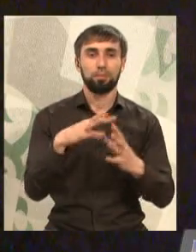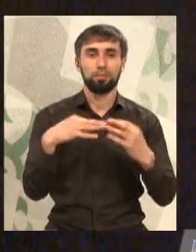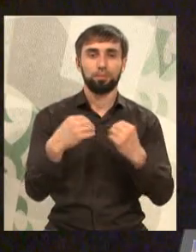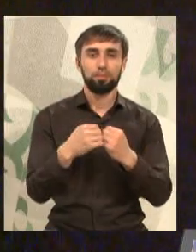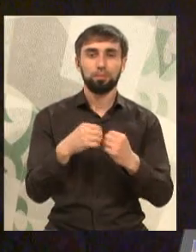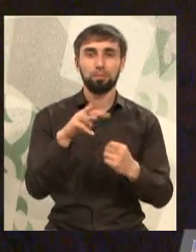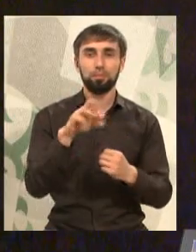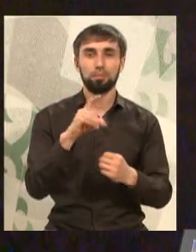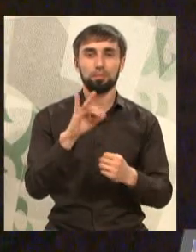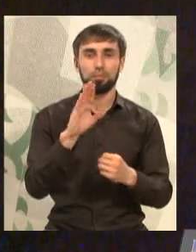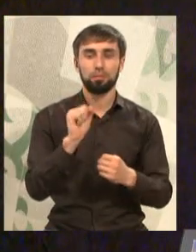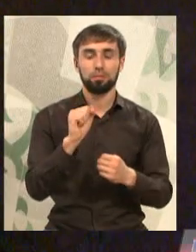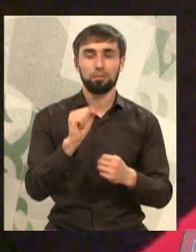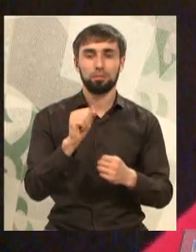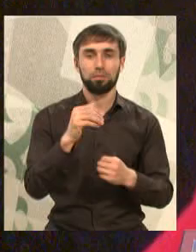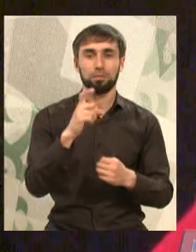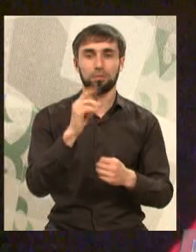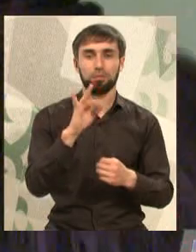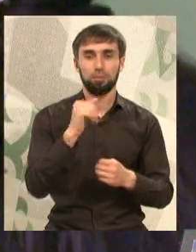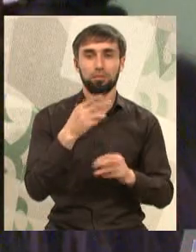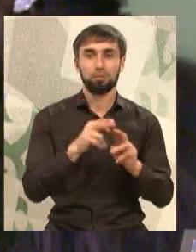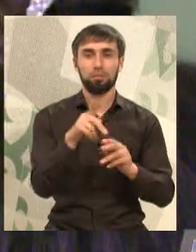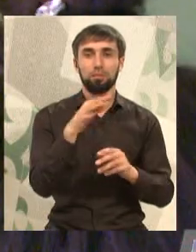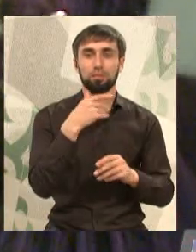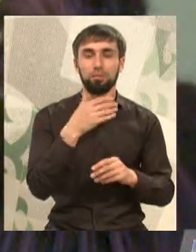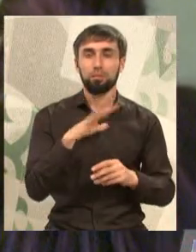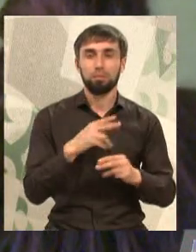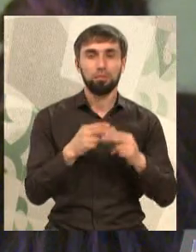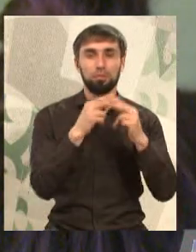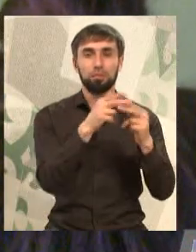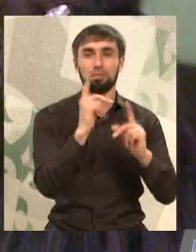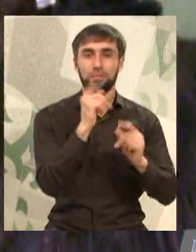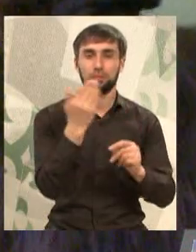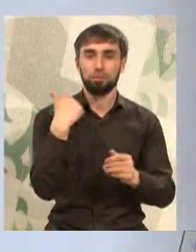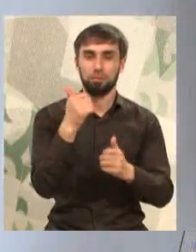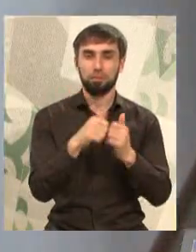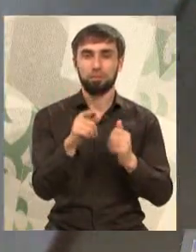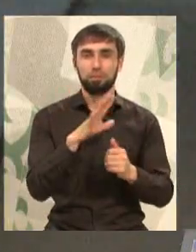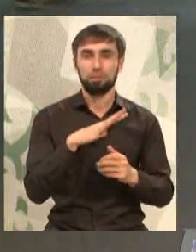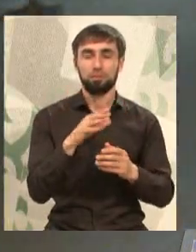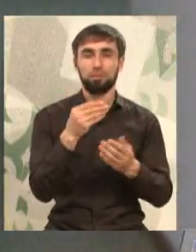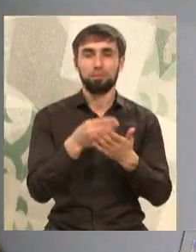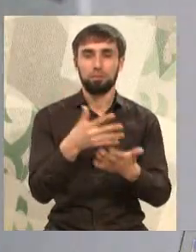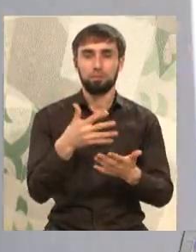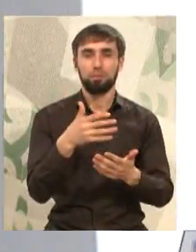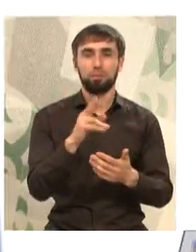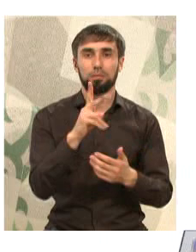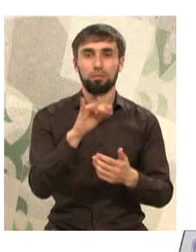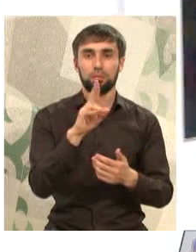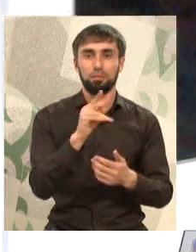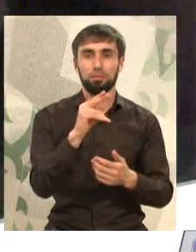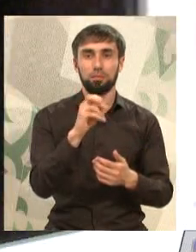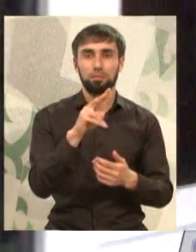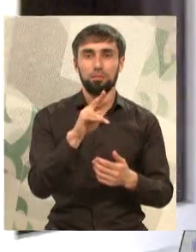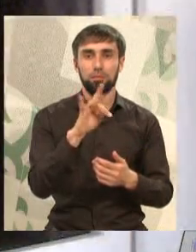пройти реабилитацию, не выезжая за пределы республики, большая удача. Ведь до этого им приходилось посещать дорогостоящие клиники в Челябинске. У